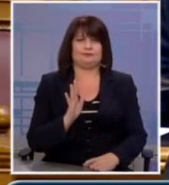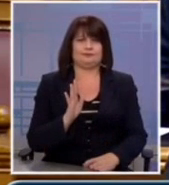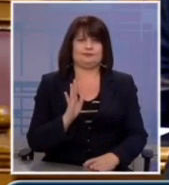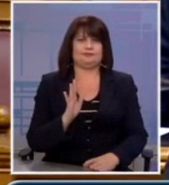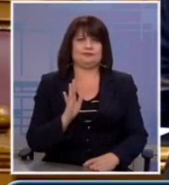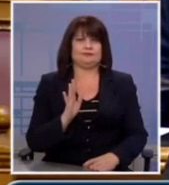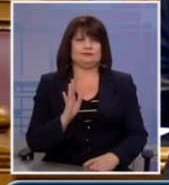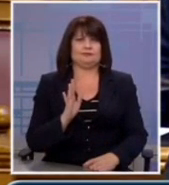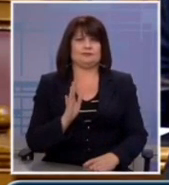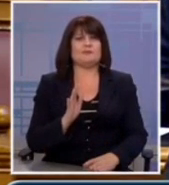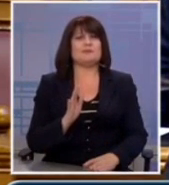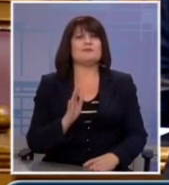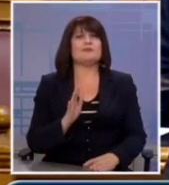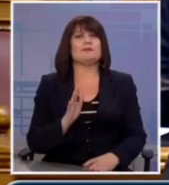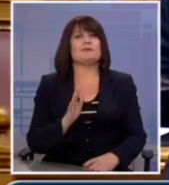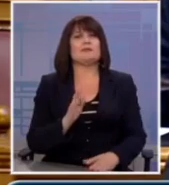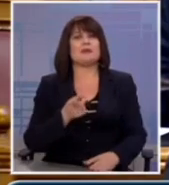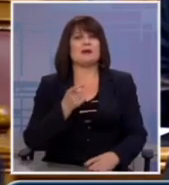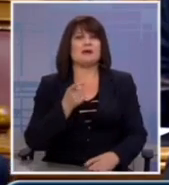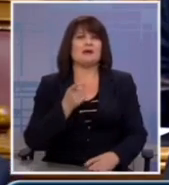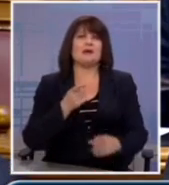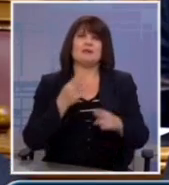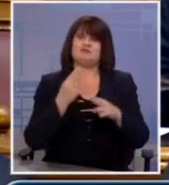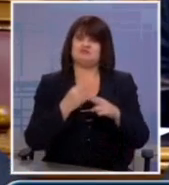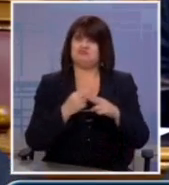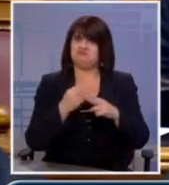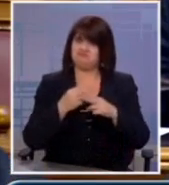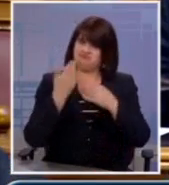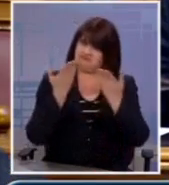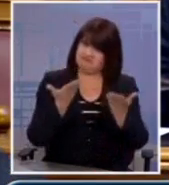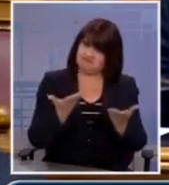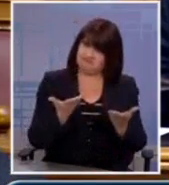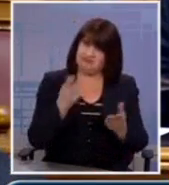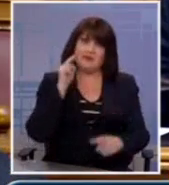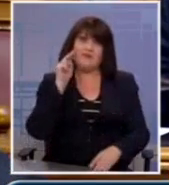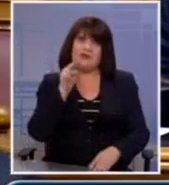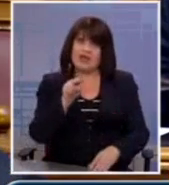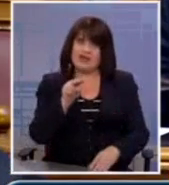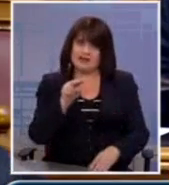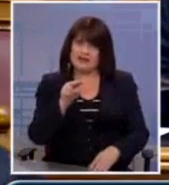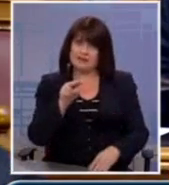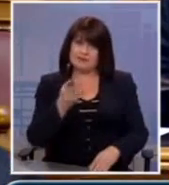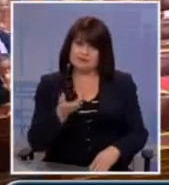επιτίμιο που μπορεί να σας επιβληθεί, διότι είναι προφανές ότι